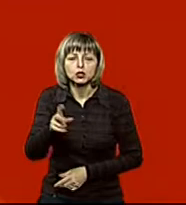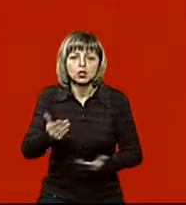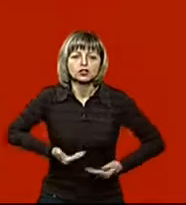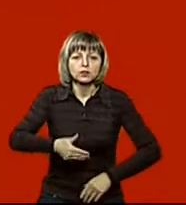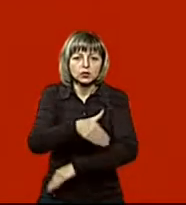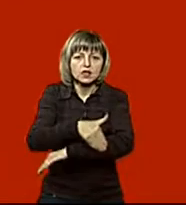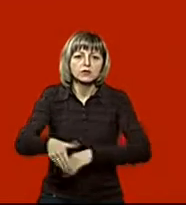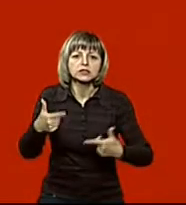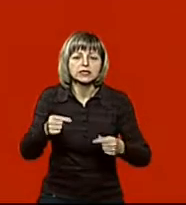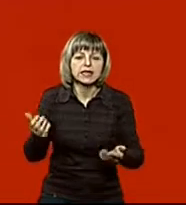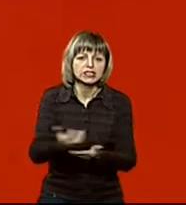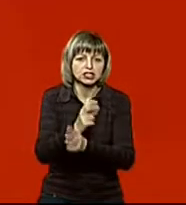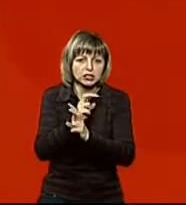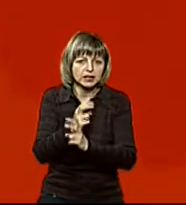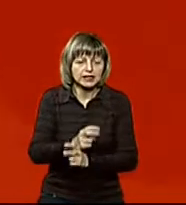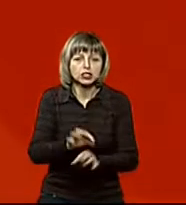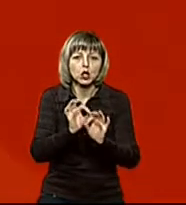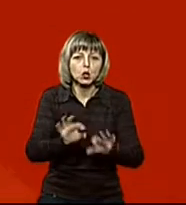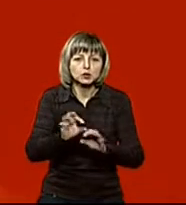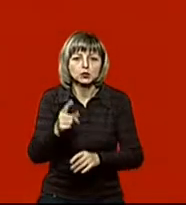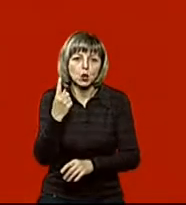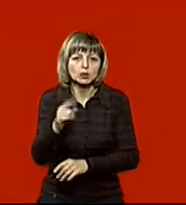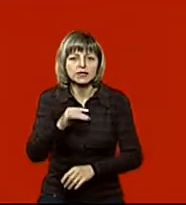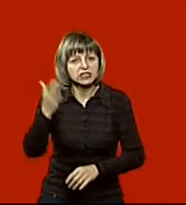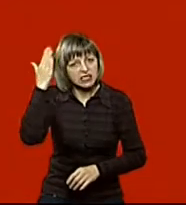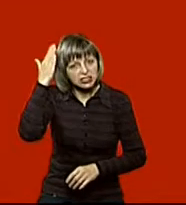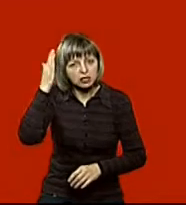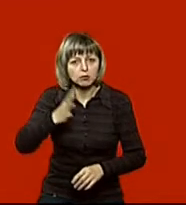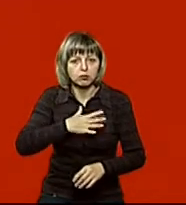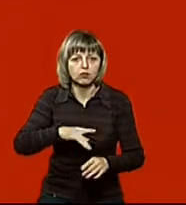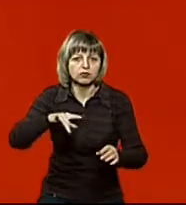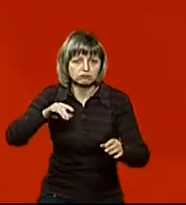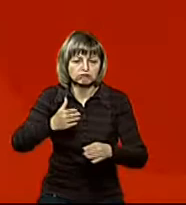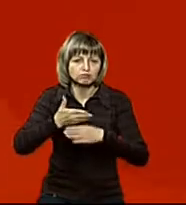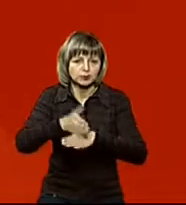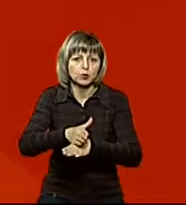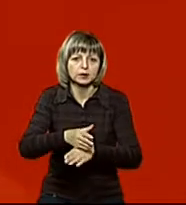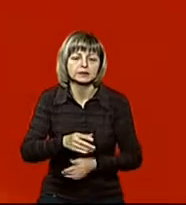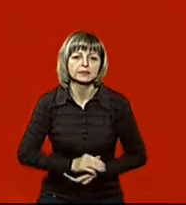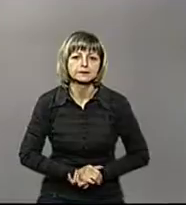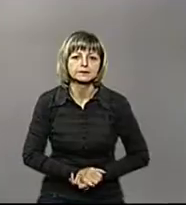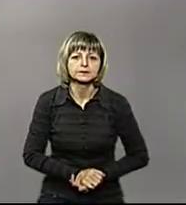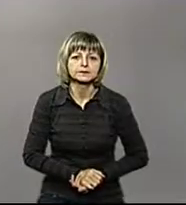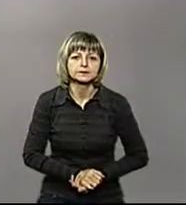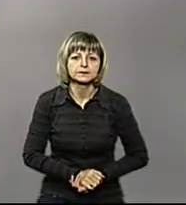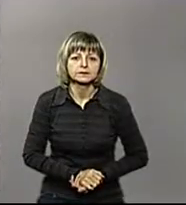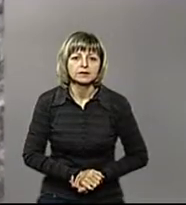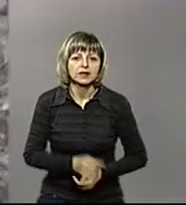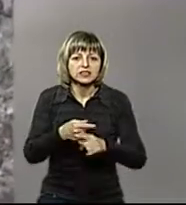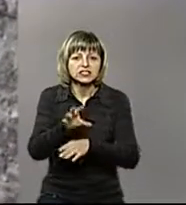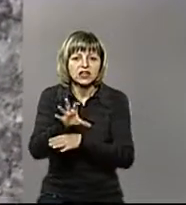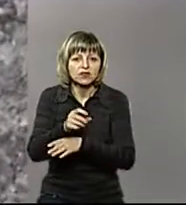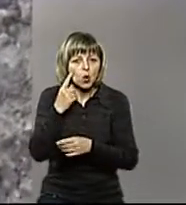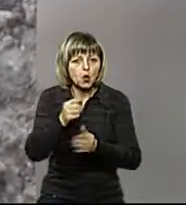вулиці, де знайшли кістки, розповіли, що один із черепів був пробитий. Докладніше у сюжеті. Це